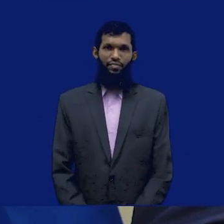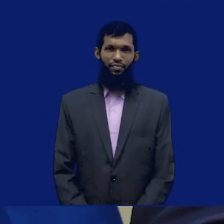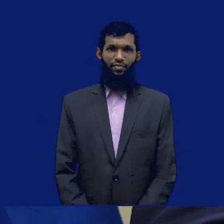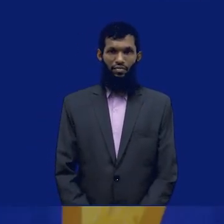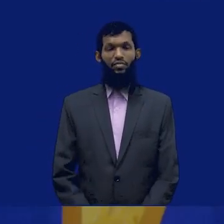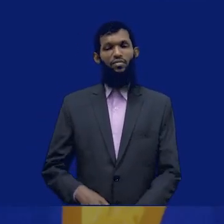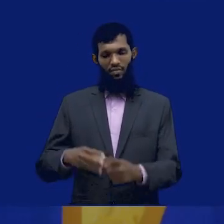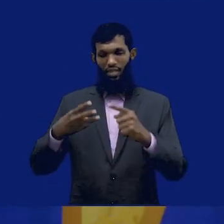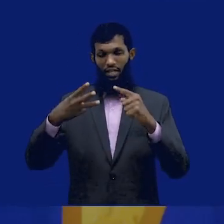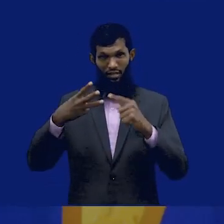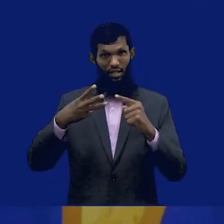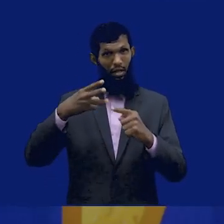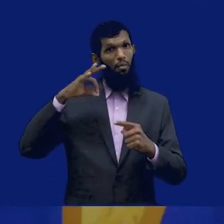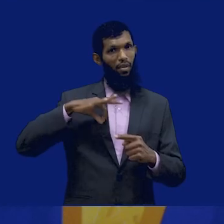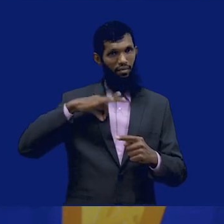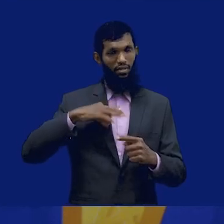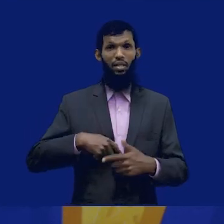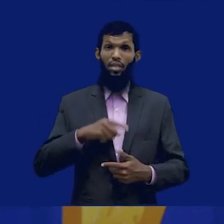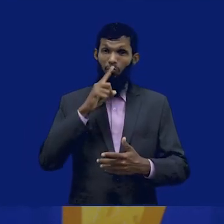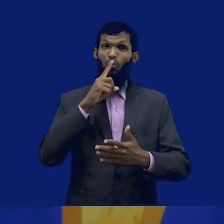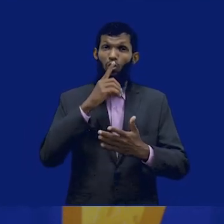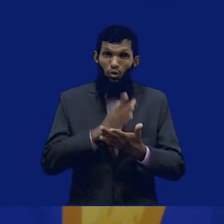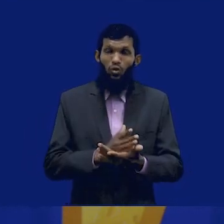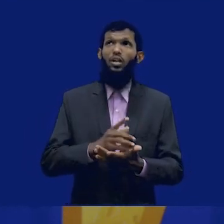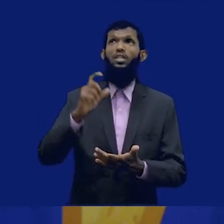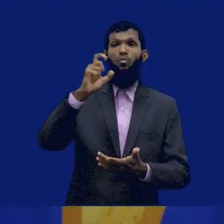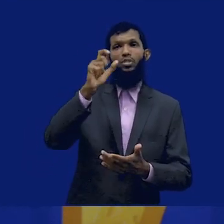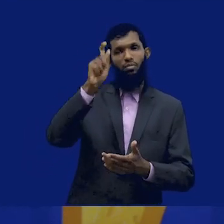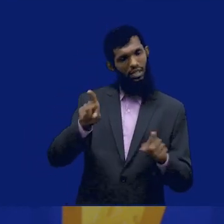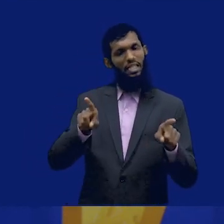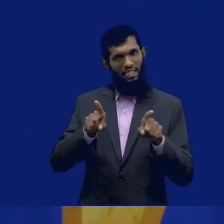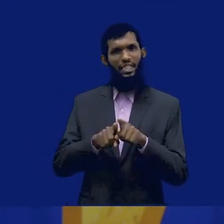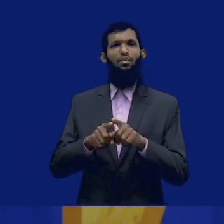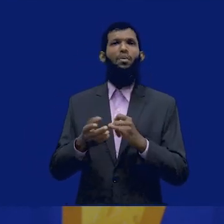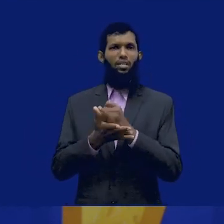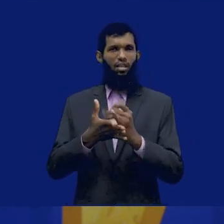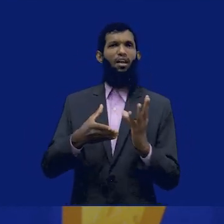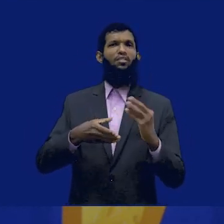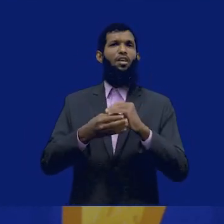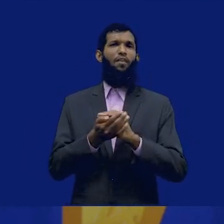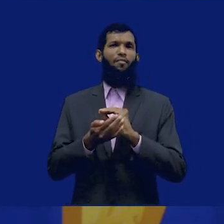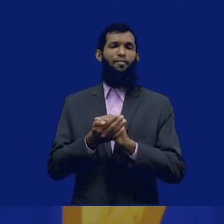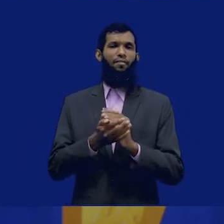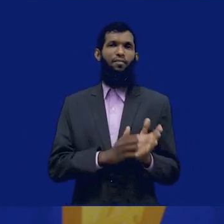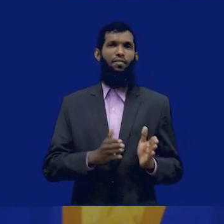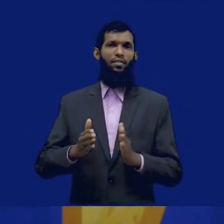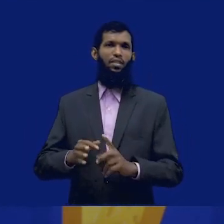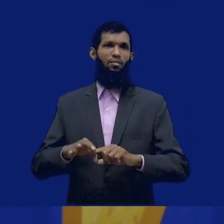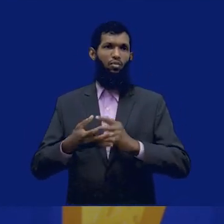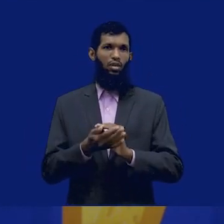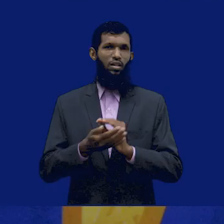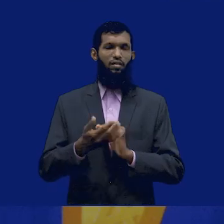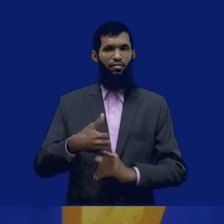is actually a characteristic of a true Muslim. Allah subhanahu wa ta'ala mentions قَدْ أَفْلَحَ الْمُؤْمِنُونَ.